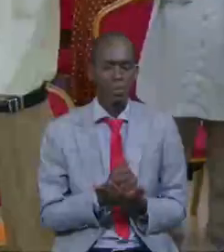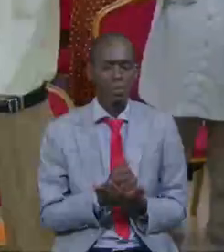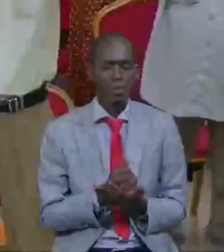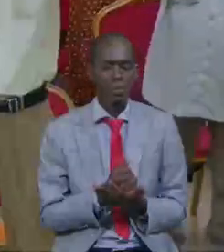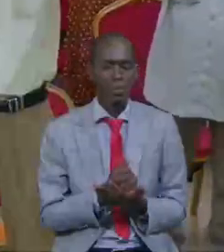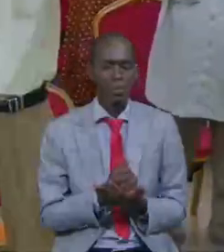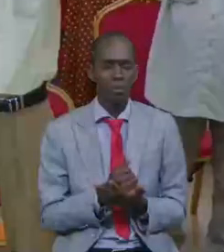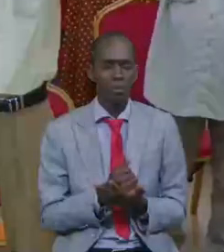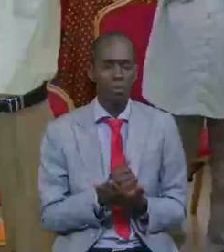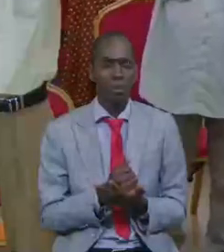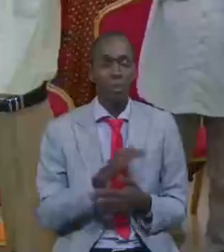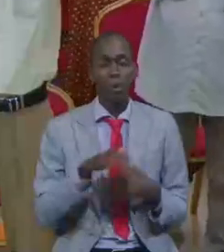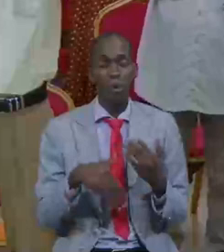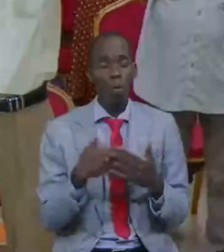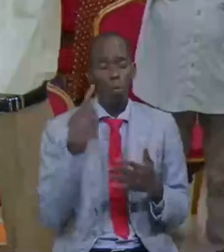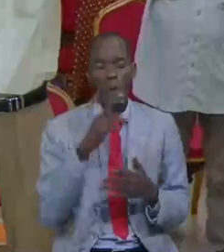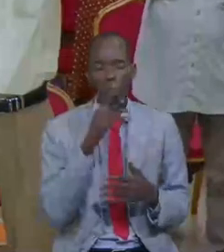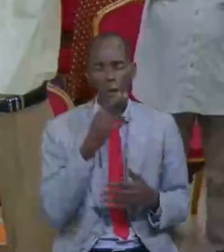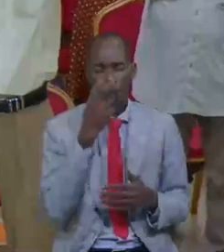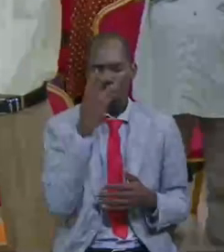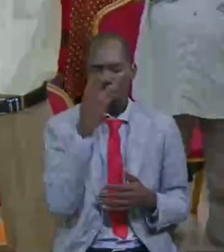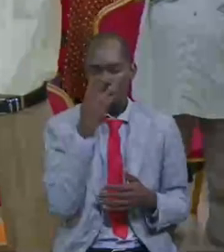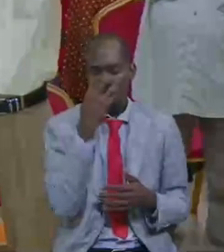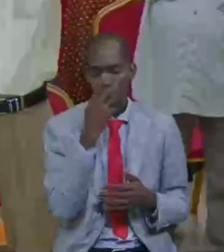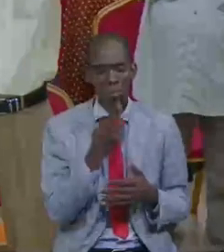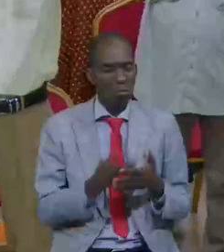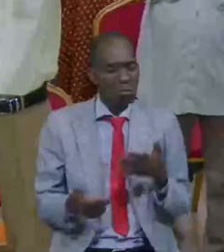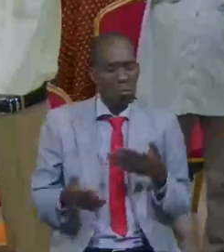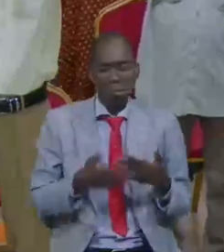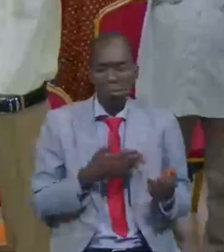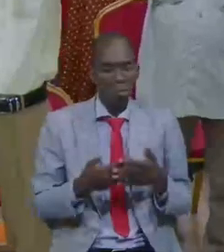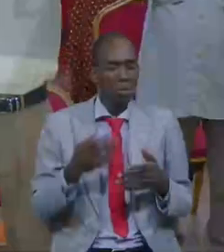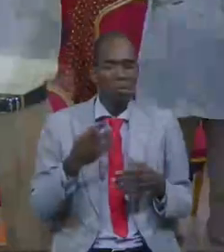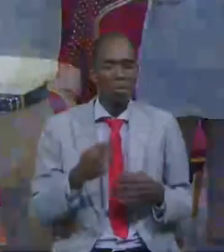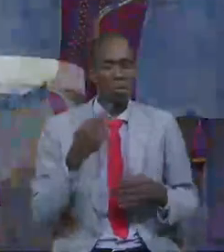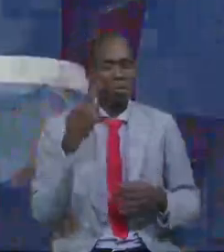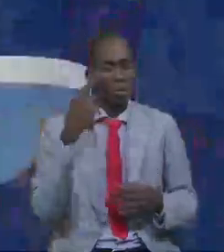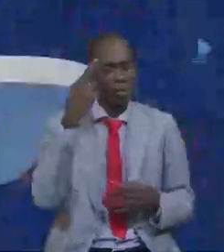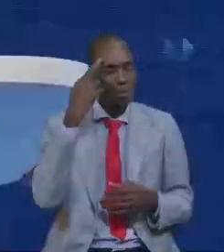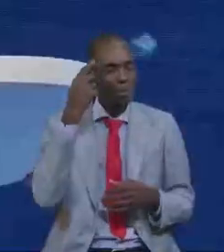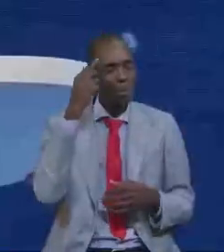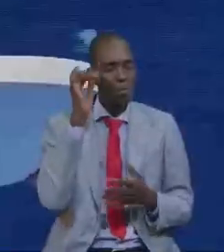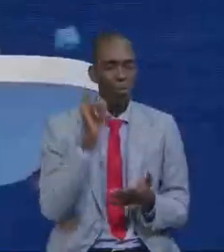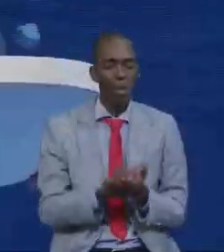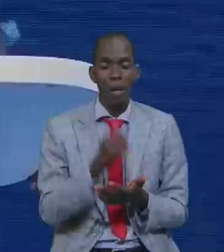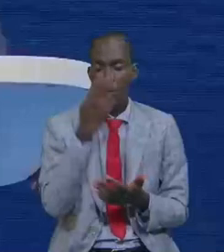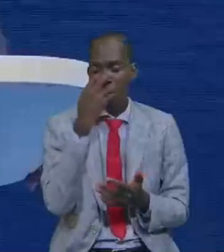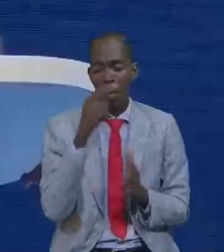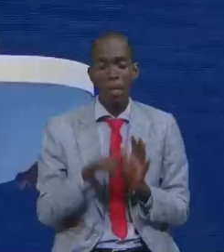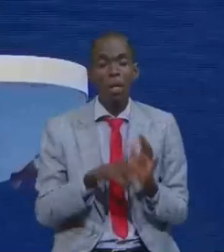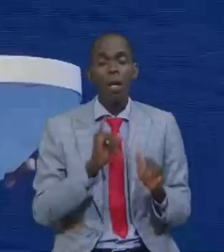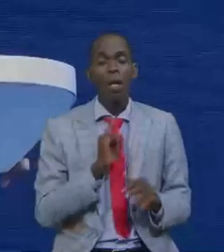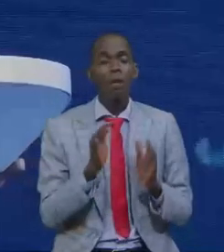Ceux qui sont aveugles, quelle que soit la raison de cet aveuglement, je prie Seigneur,